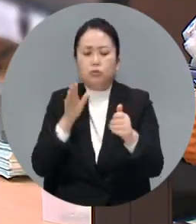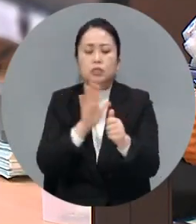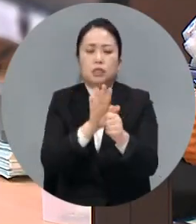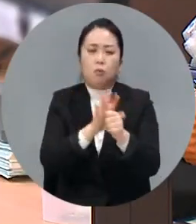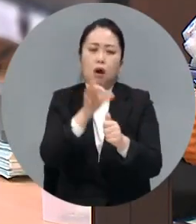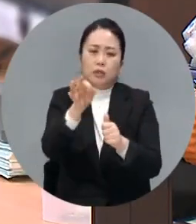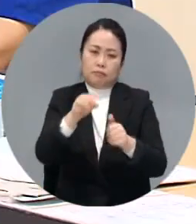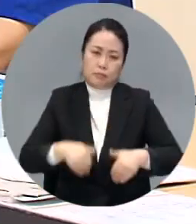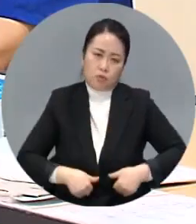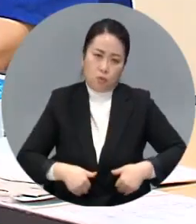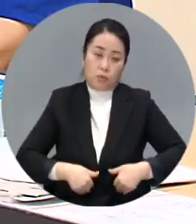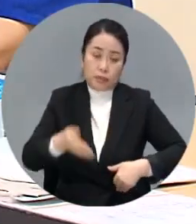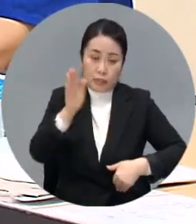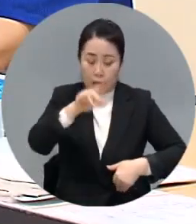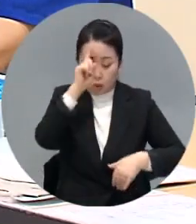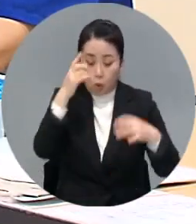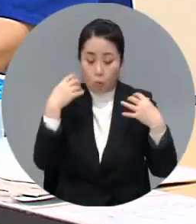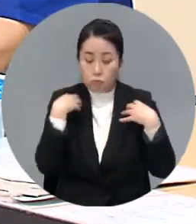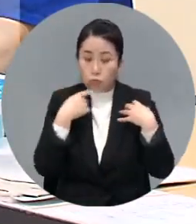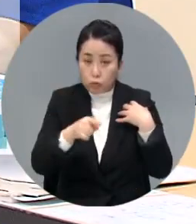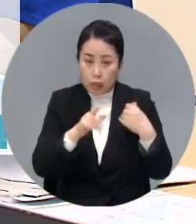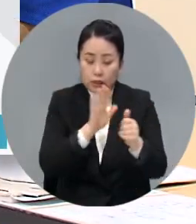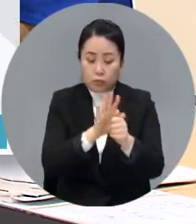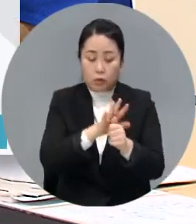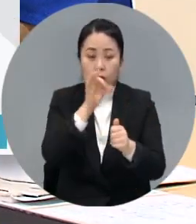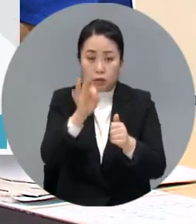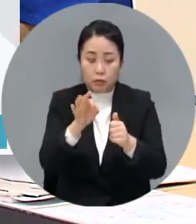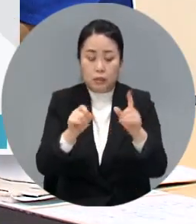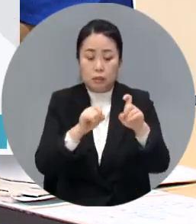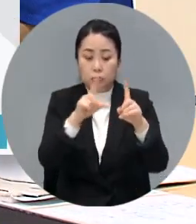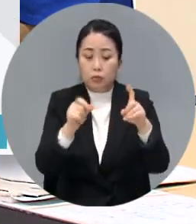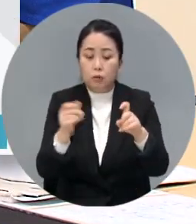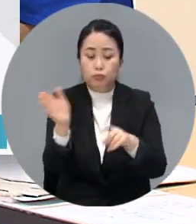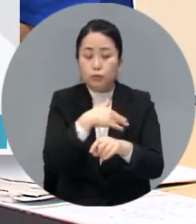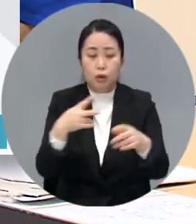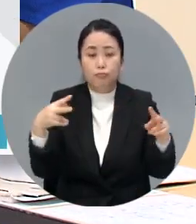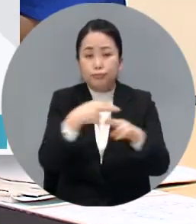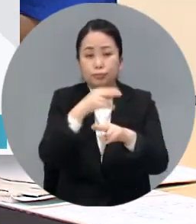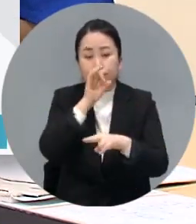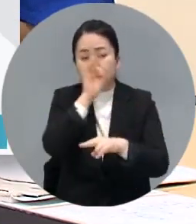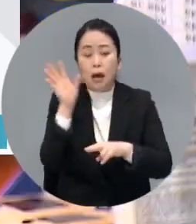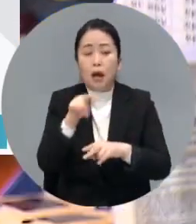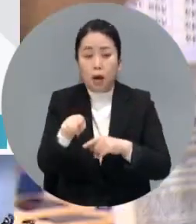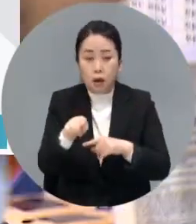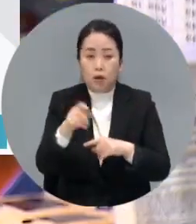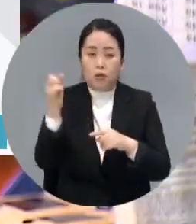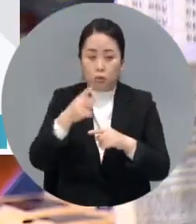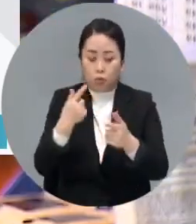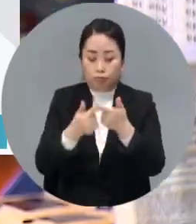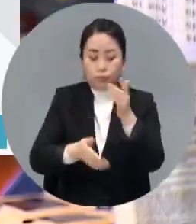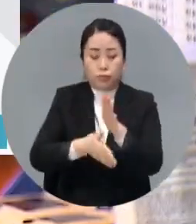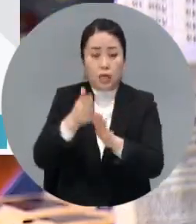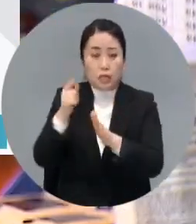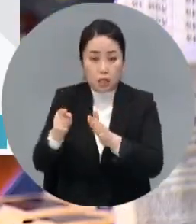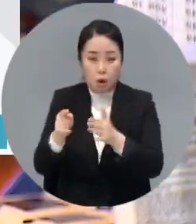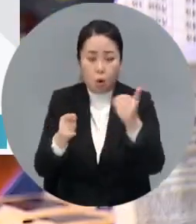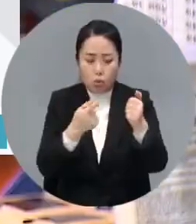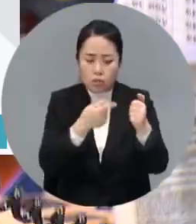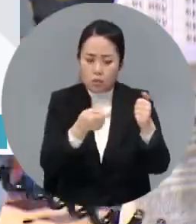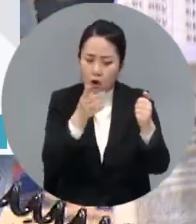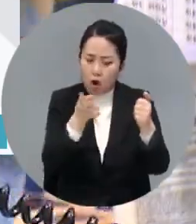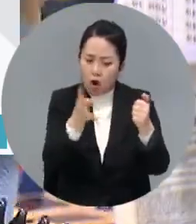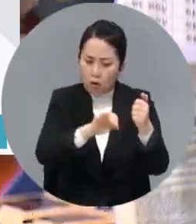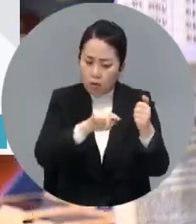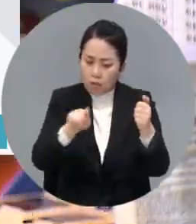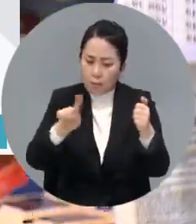정부의 손실보상금은 지난달부터 아예 끊겼고 50억 원에서 최대 111억 원에 달하던 시 출연금은 지난해와 올해